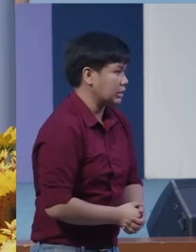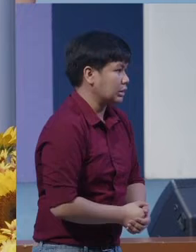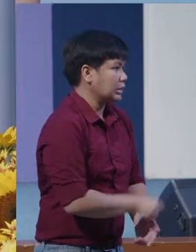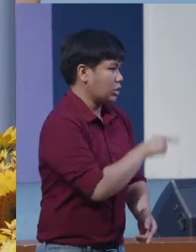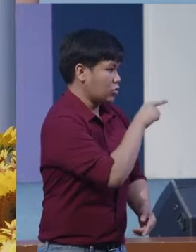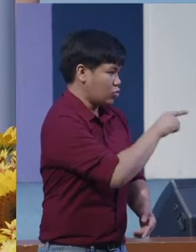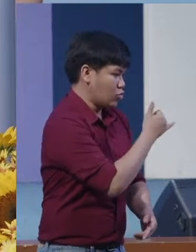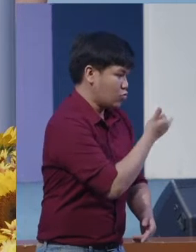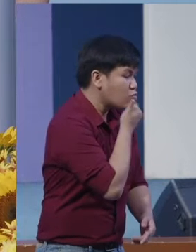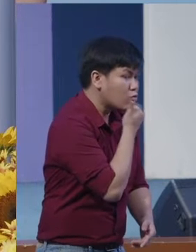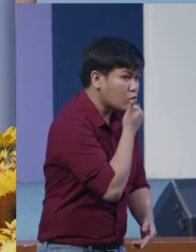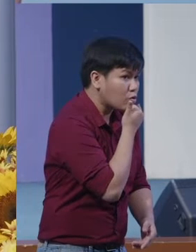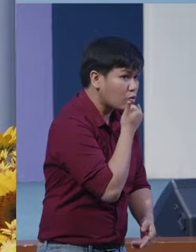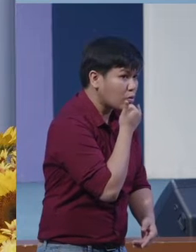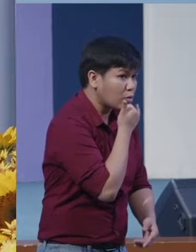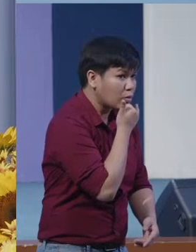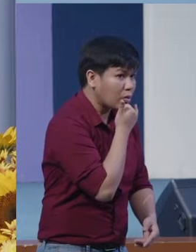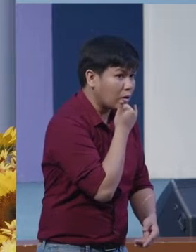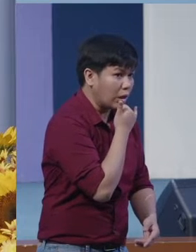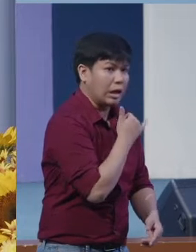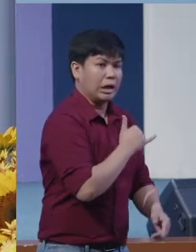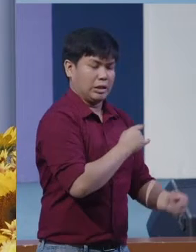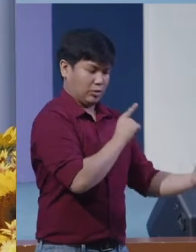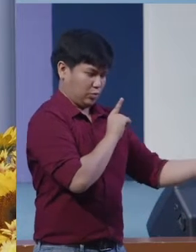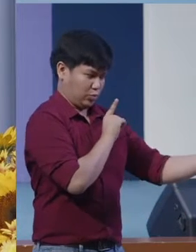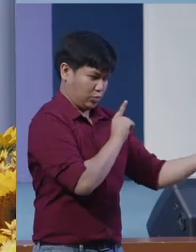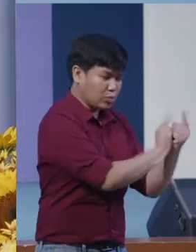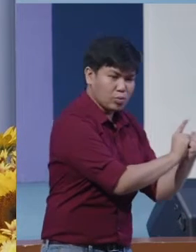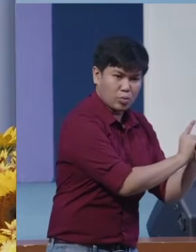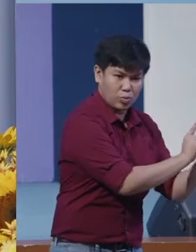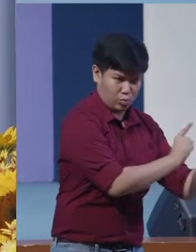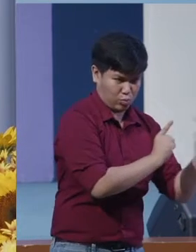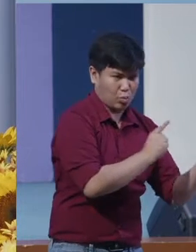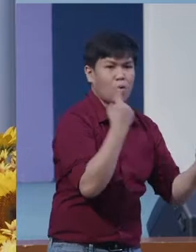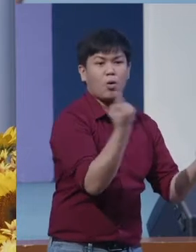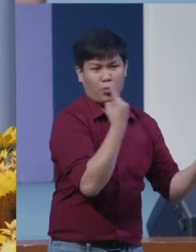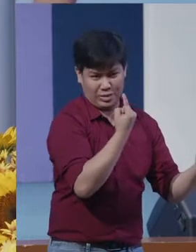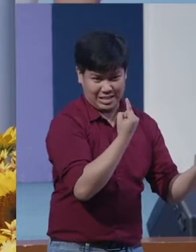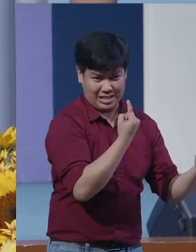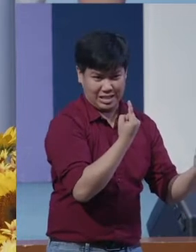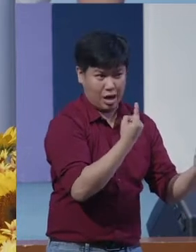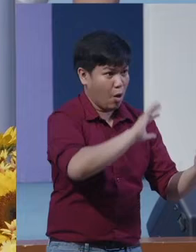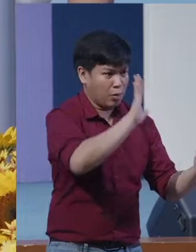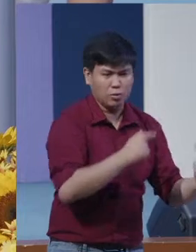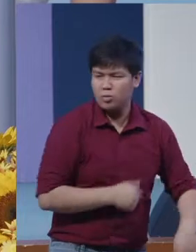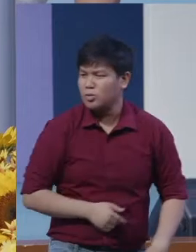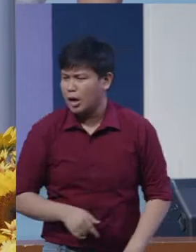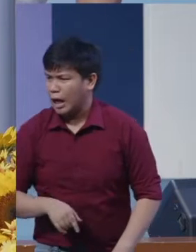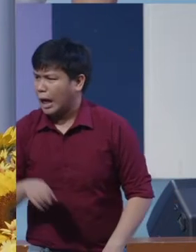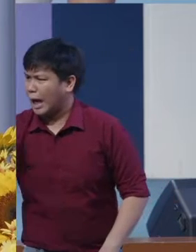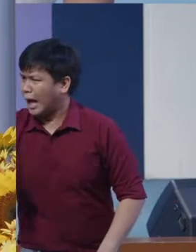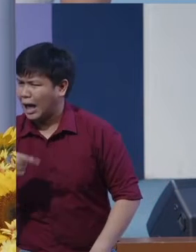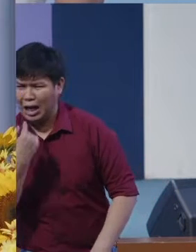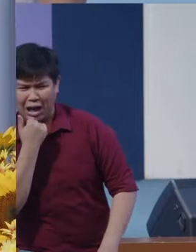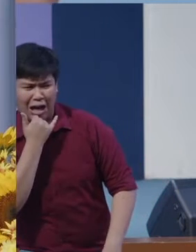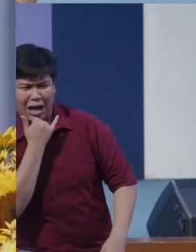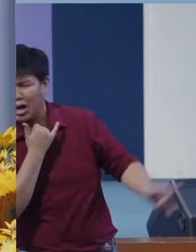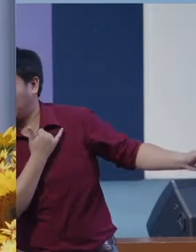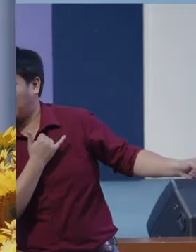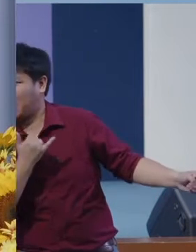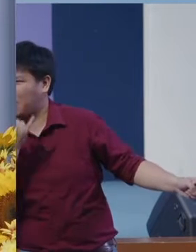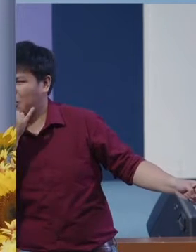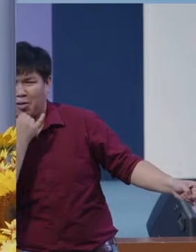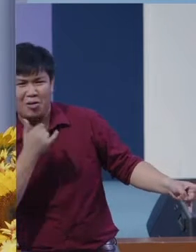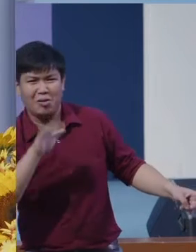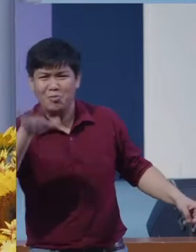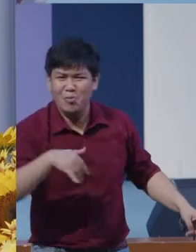fault between you and him alone. Kuha niyo yun? Wala kayong pagsasabi ang